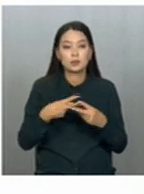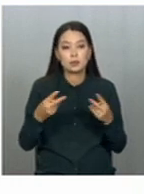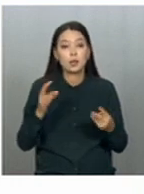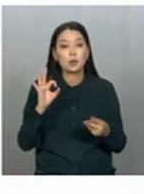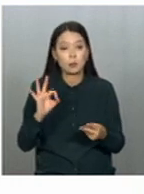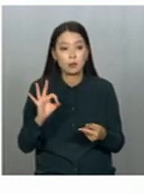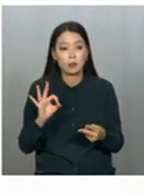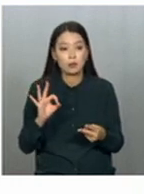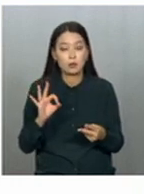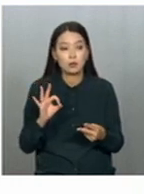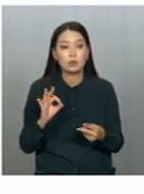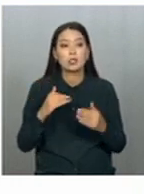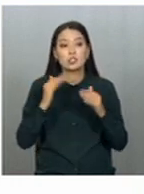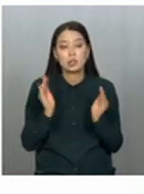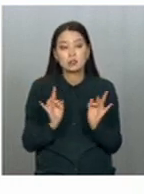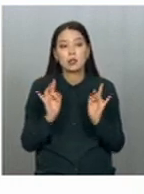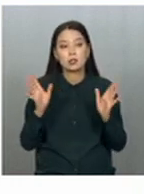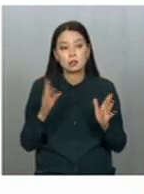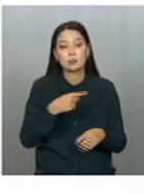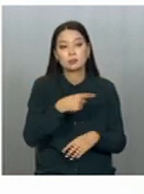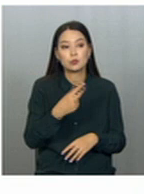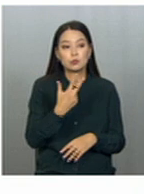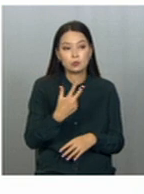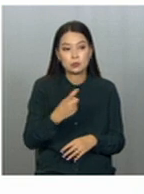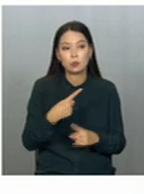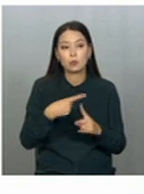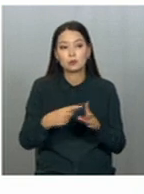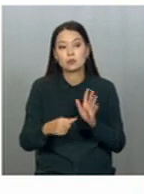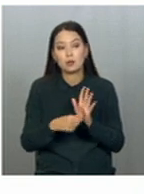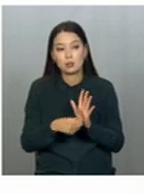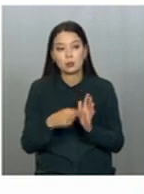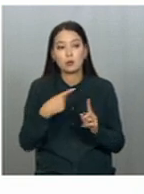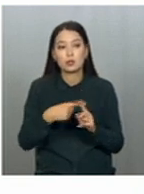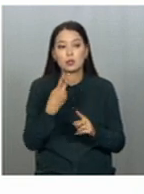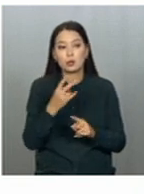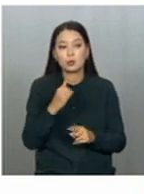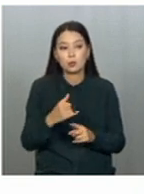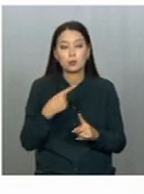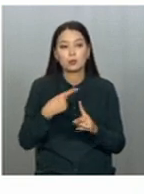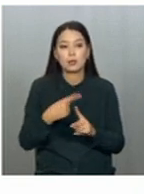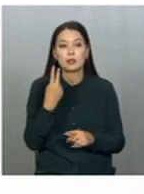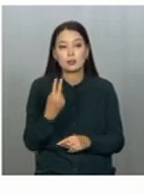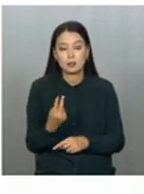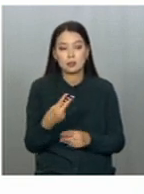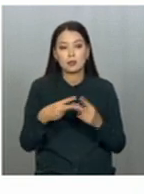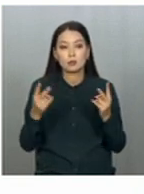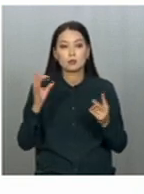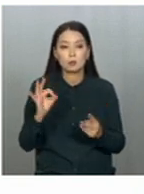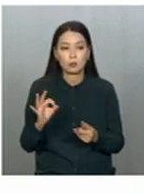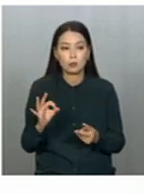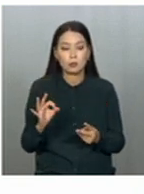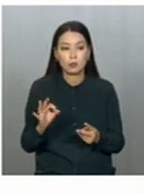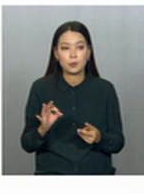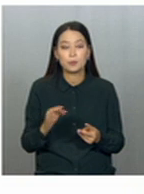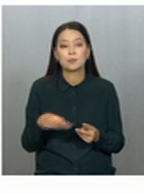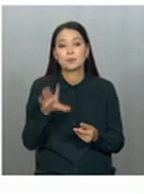0-ге. Жақшан ашамыз. Минус 3x қосылған 6 қосылған 2y қосылған 2 тең 0-ге.